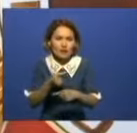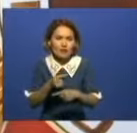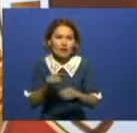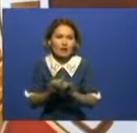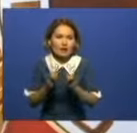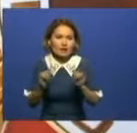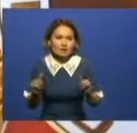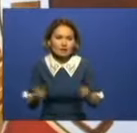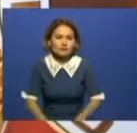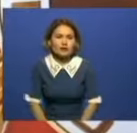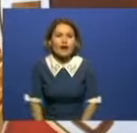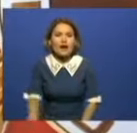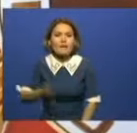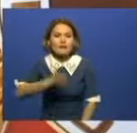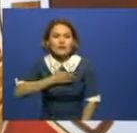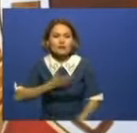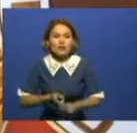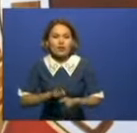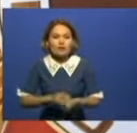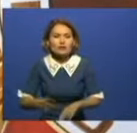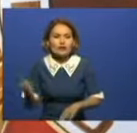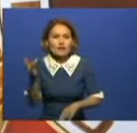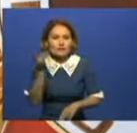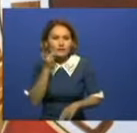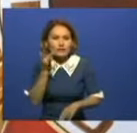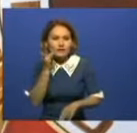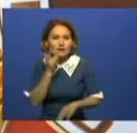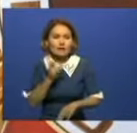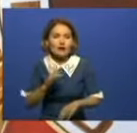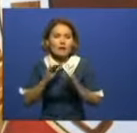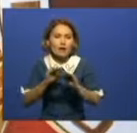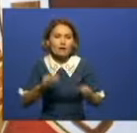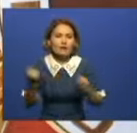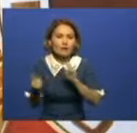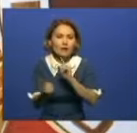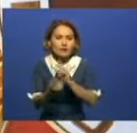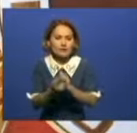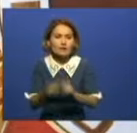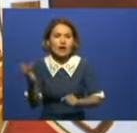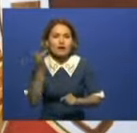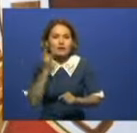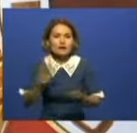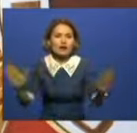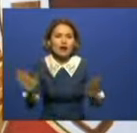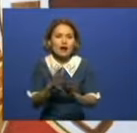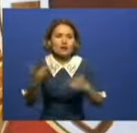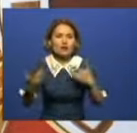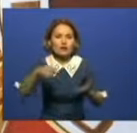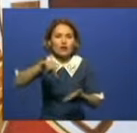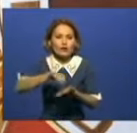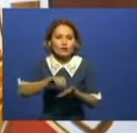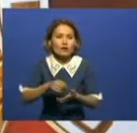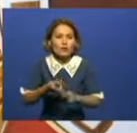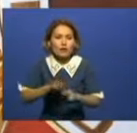жасарып келе жатқан жоқпыз. Соған қарамастан, көрерменнің ыстық ықыласымен еліміз көрсетіп отырған қамқорлықтардың арқасында бойда бар өнерді жас ұрпақтың